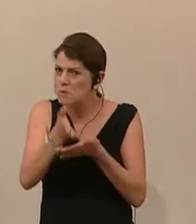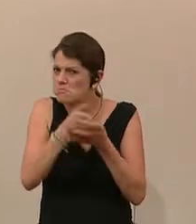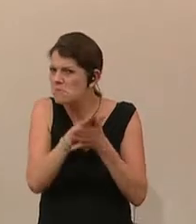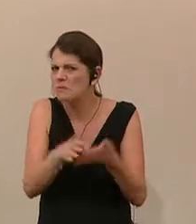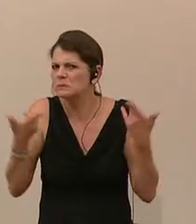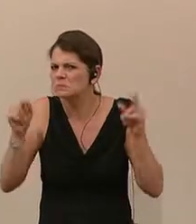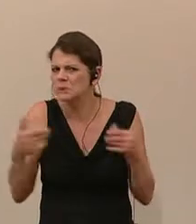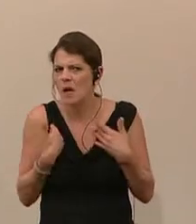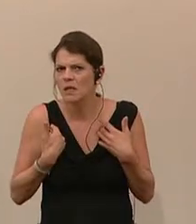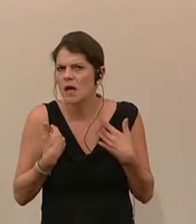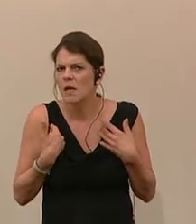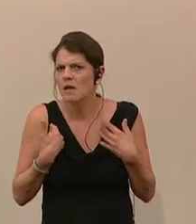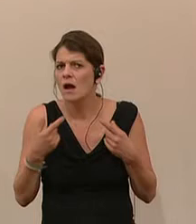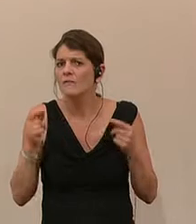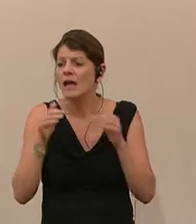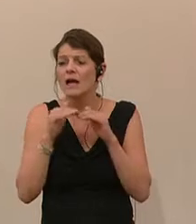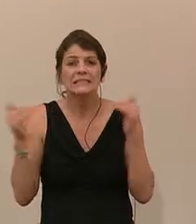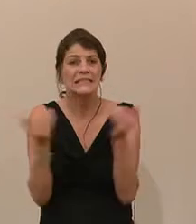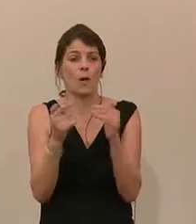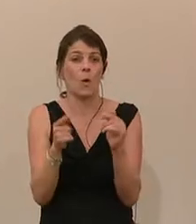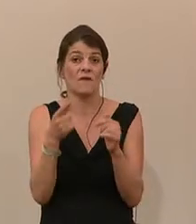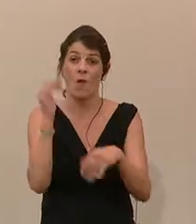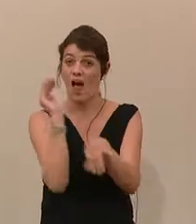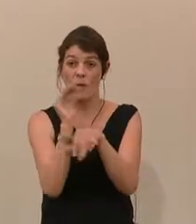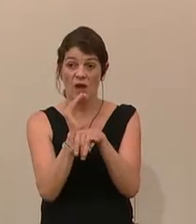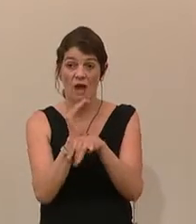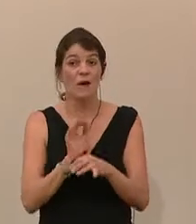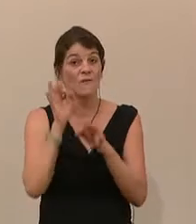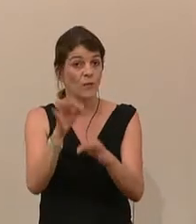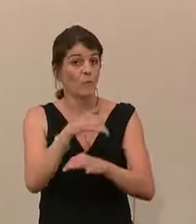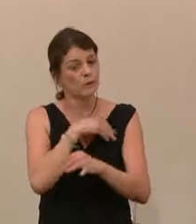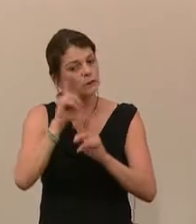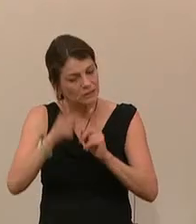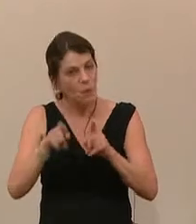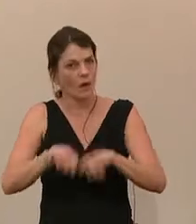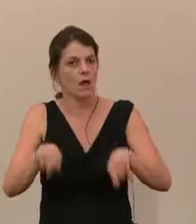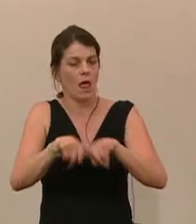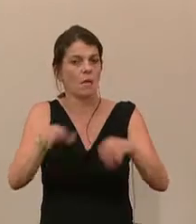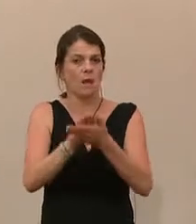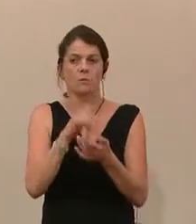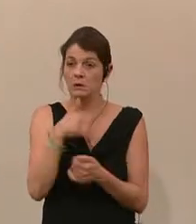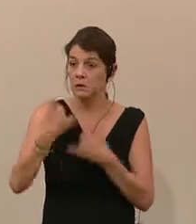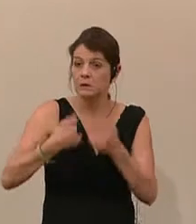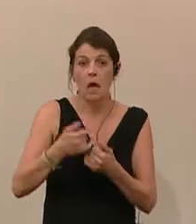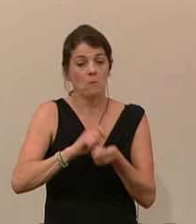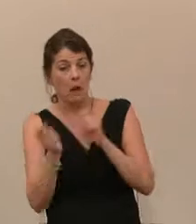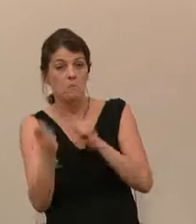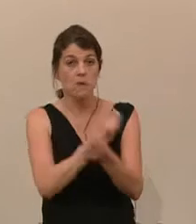Kontinuität verstehe ich, dass das Niveau der Aufgabenstellungen zur Matura konstant bleiben und sich nicht jährlich